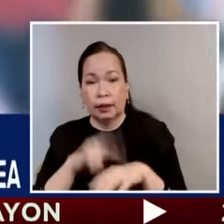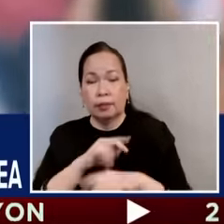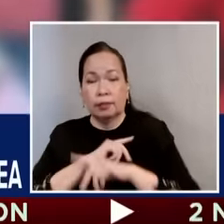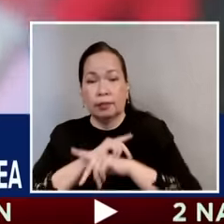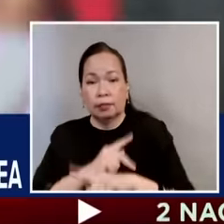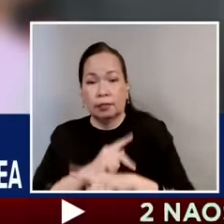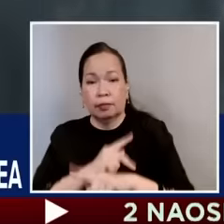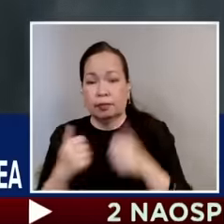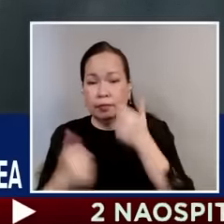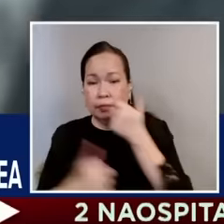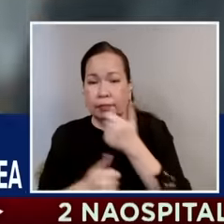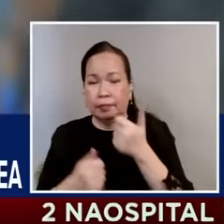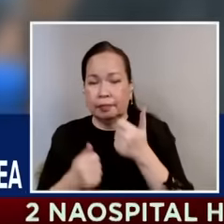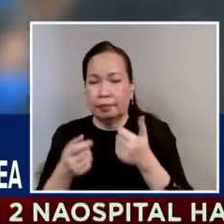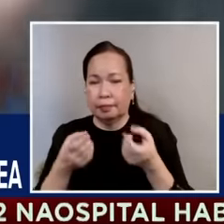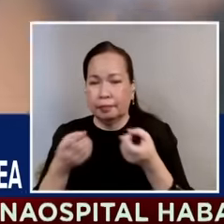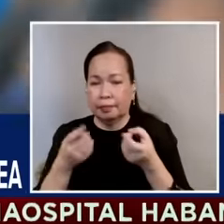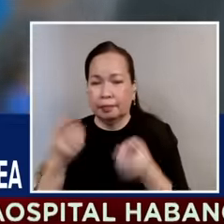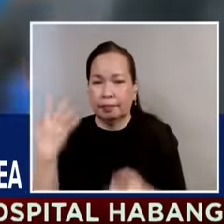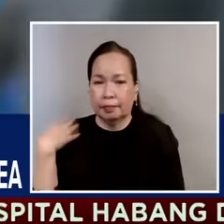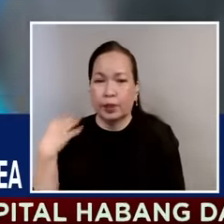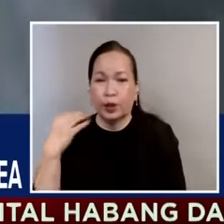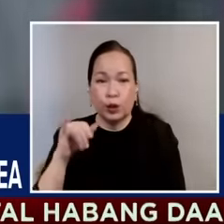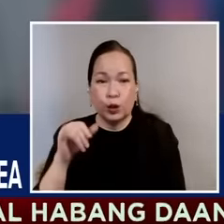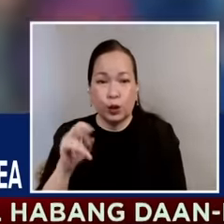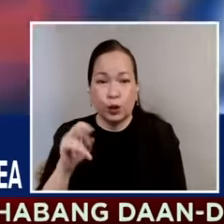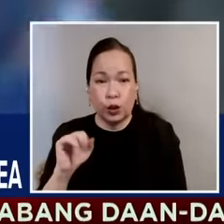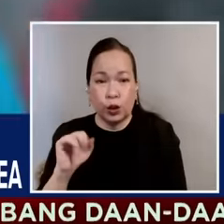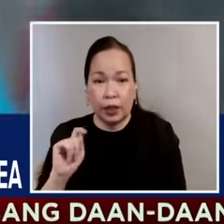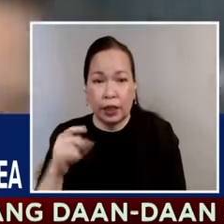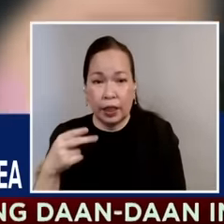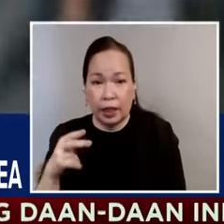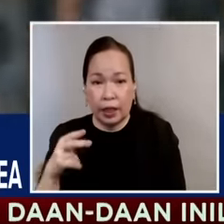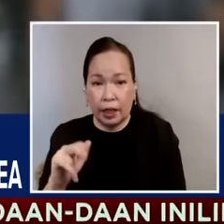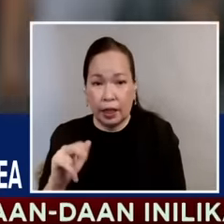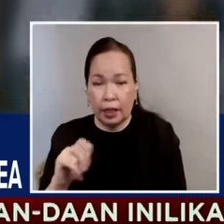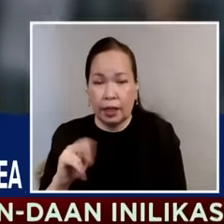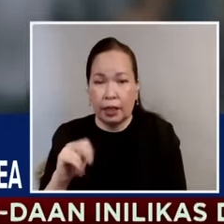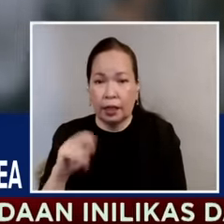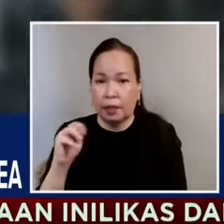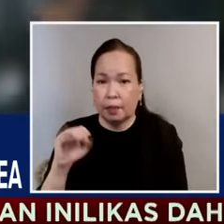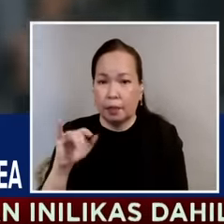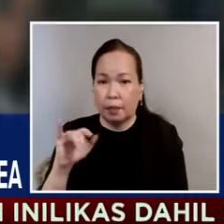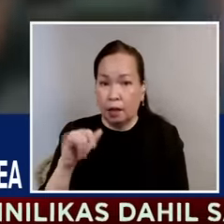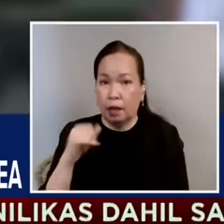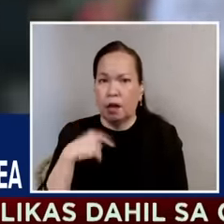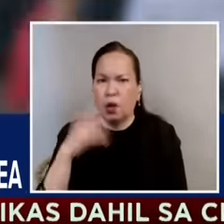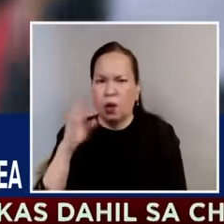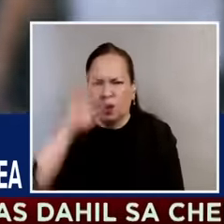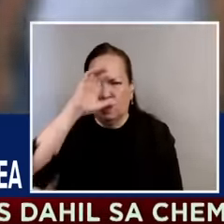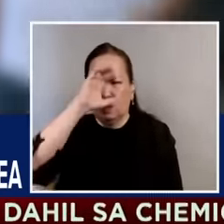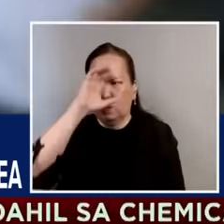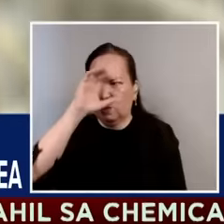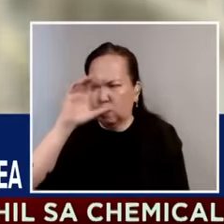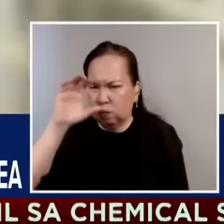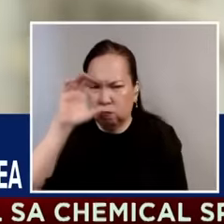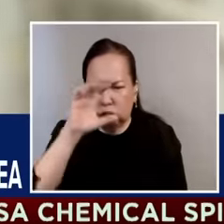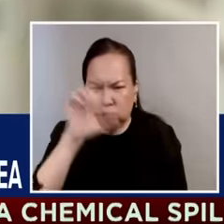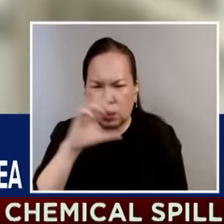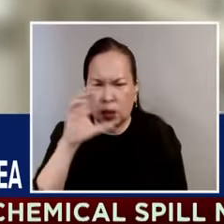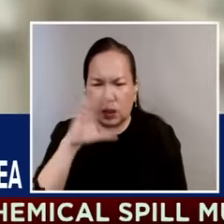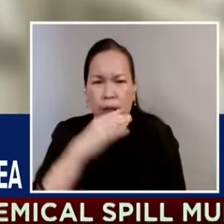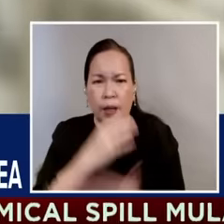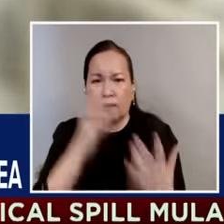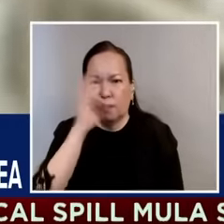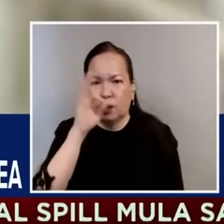Assistant Director General Jonathan Malaya ang alegasyon na may witch hunt laban sa mga Pinoy na umano'y sumusuporta